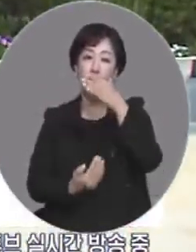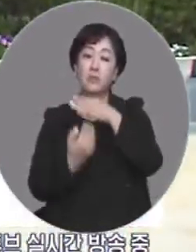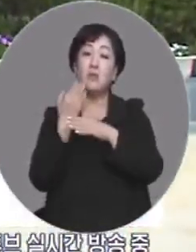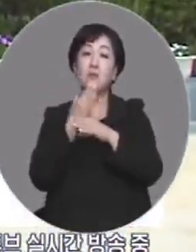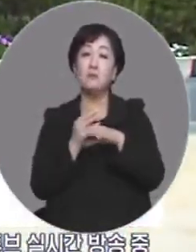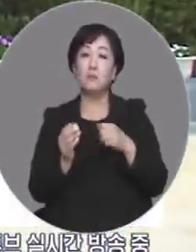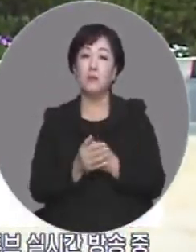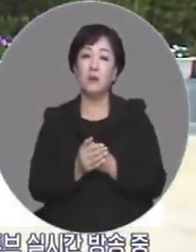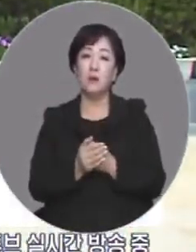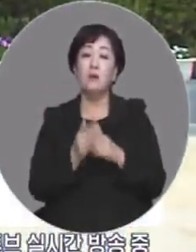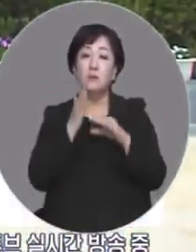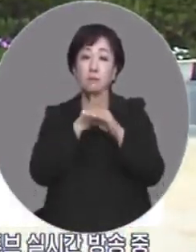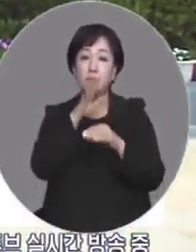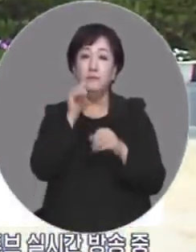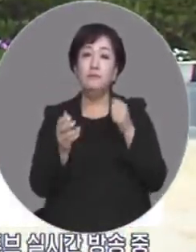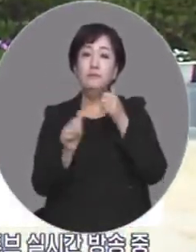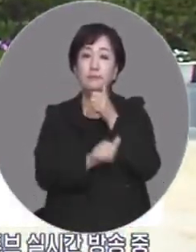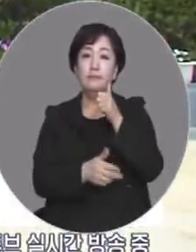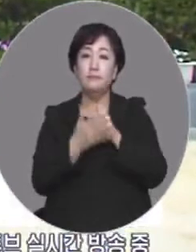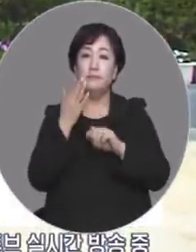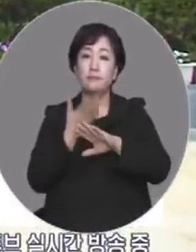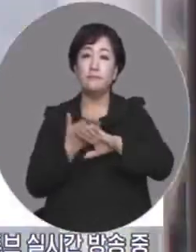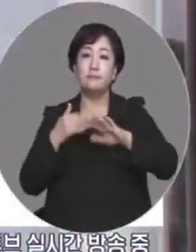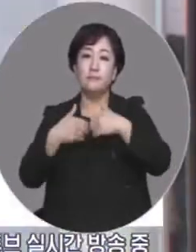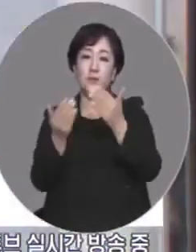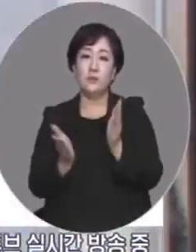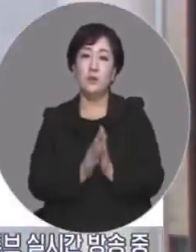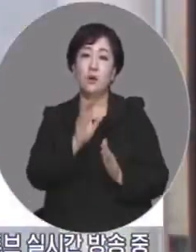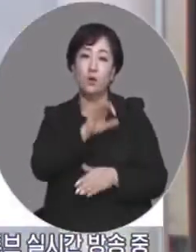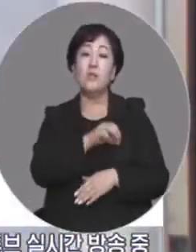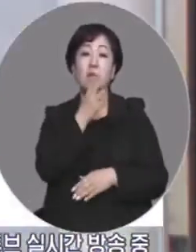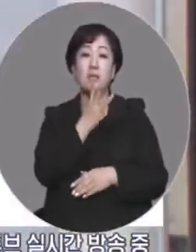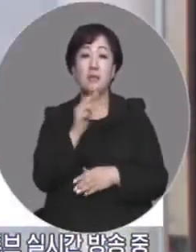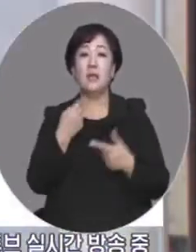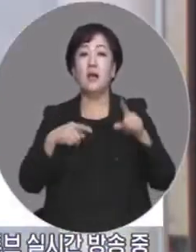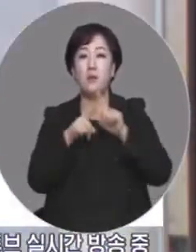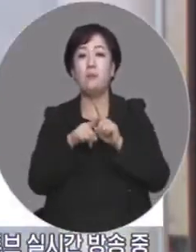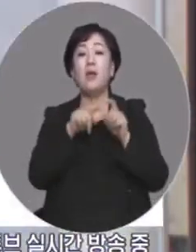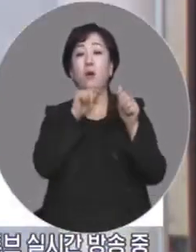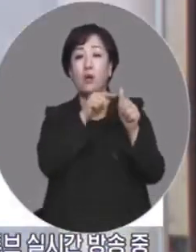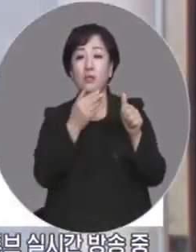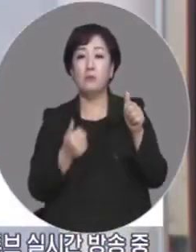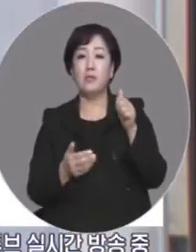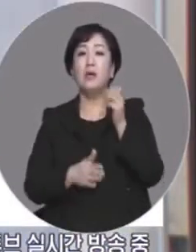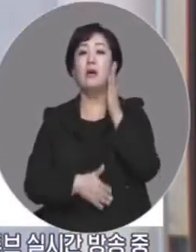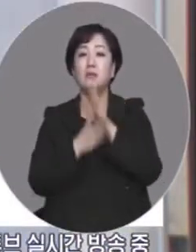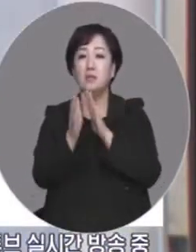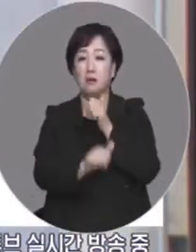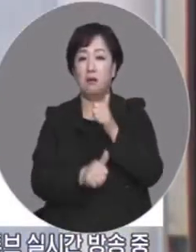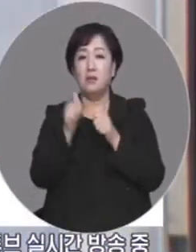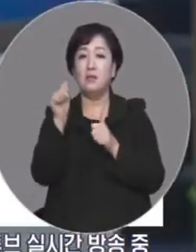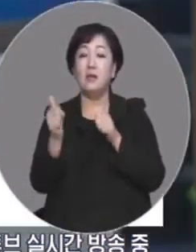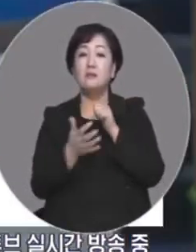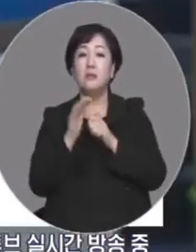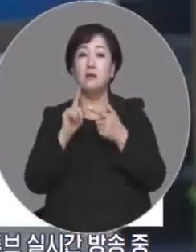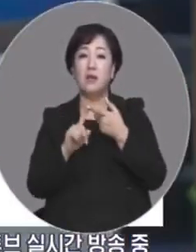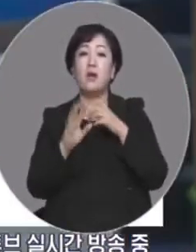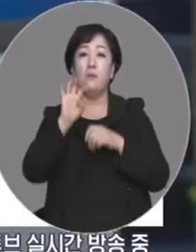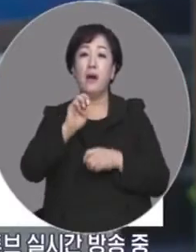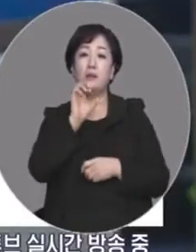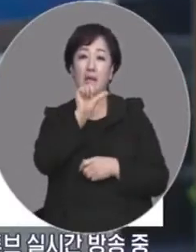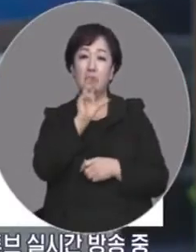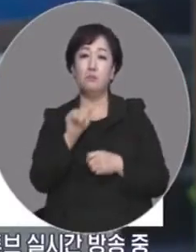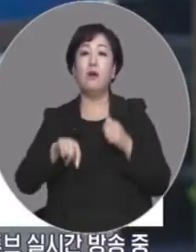발생했습니다. 중구는 중구의회와 다른 부서 등에서 모두 3명이 확진돼 중구의장 등 모두 45명이